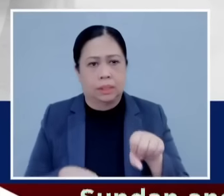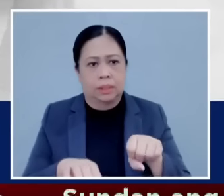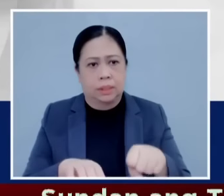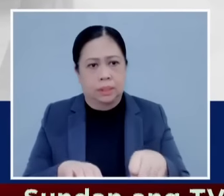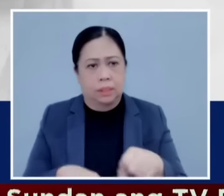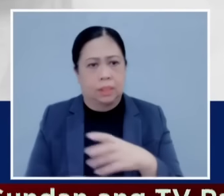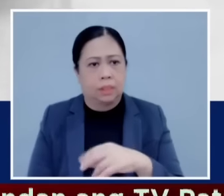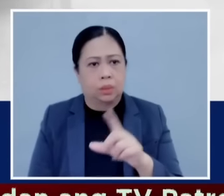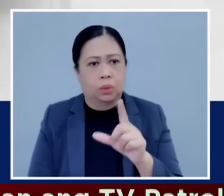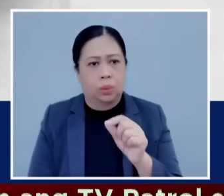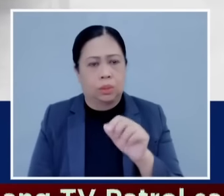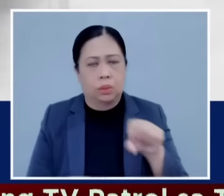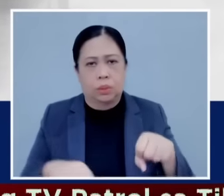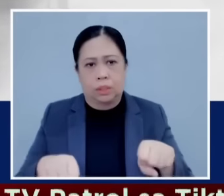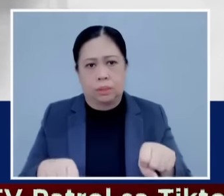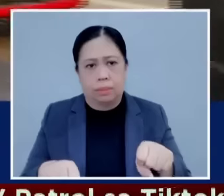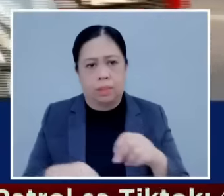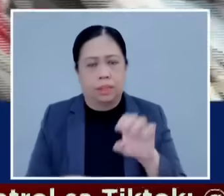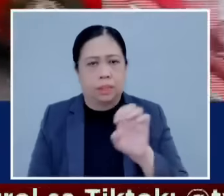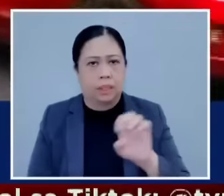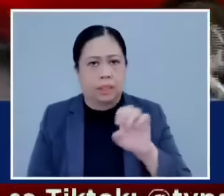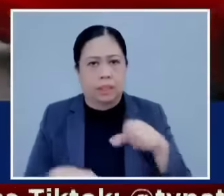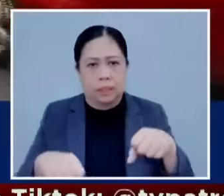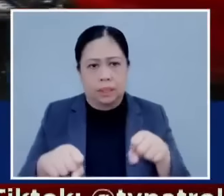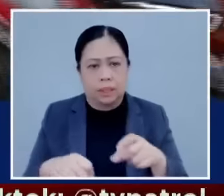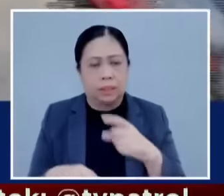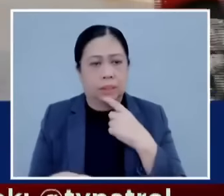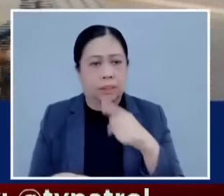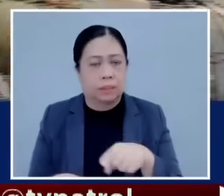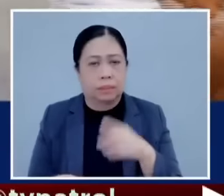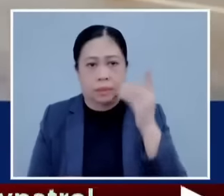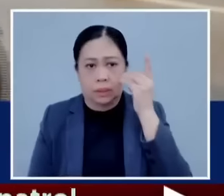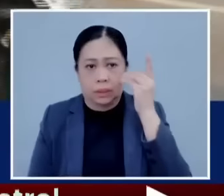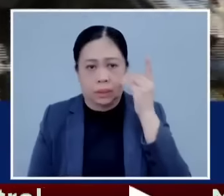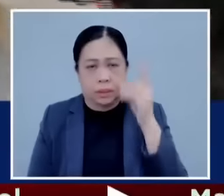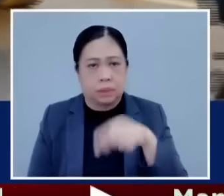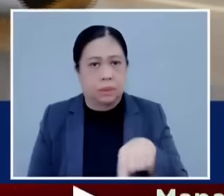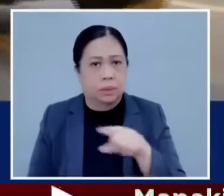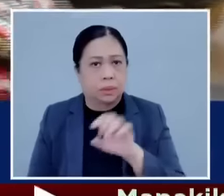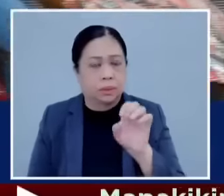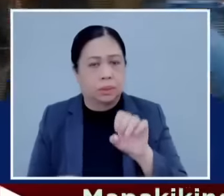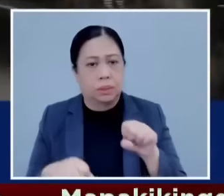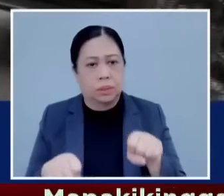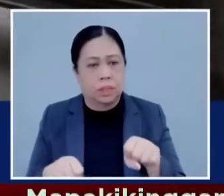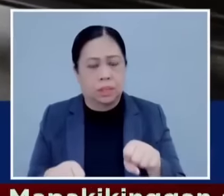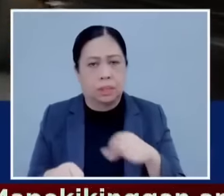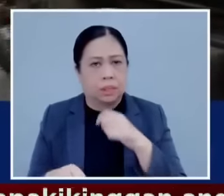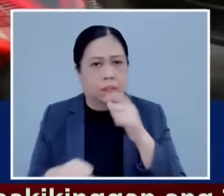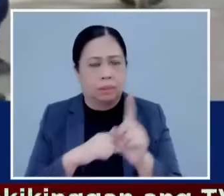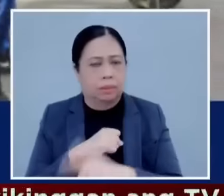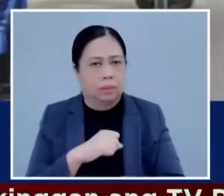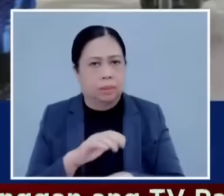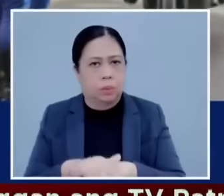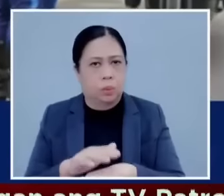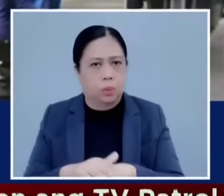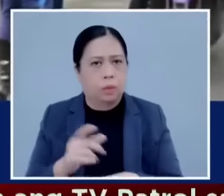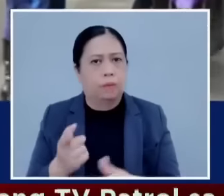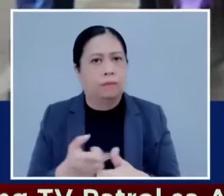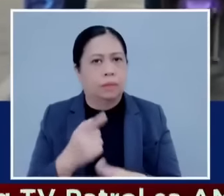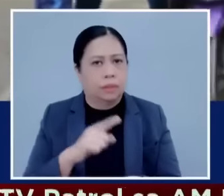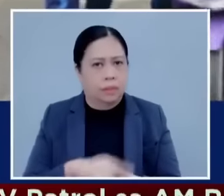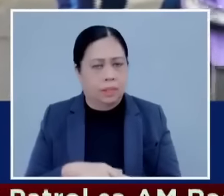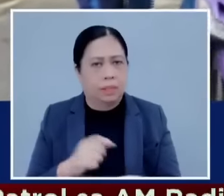at 20 ang e-bikes at e-trikes. Sabi ni Desiderio, ang mga e-trikes ay hindi muna pinagmulta sa unang paglabag